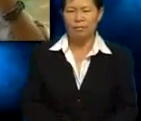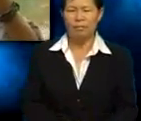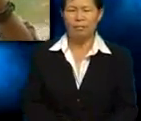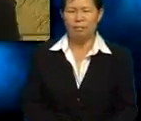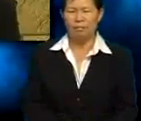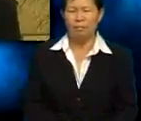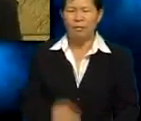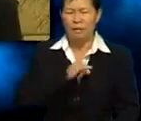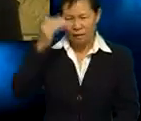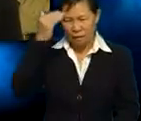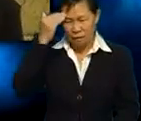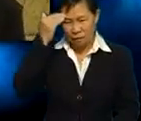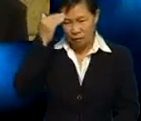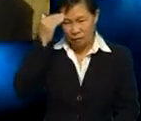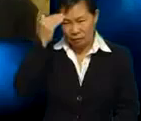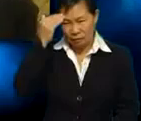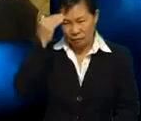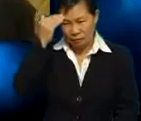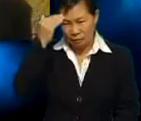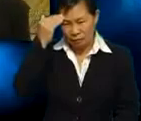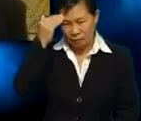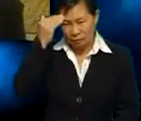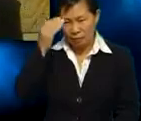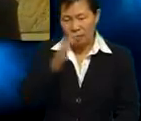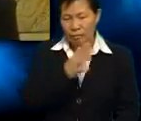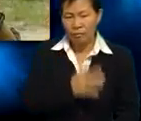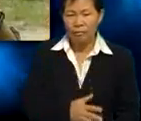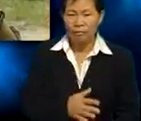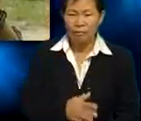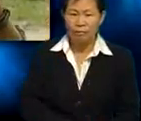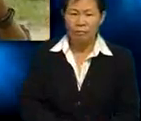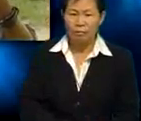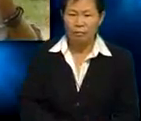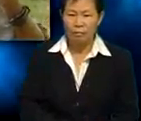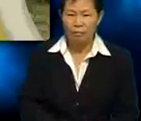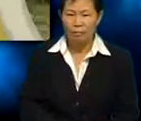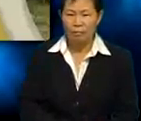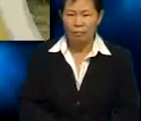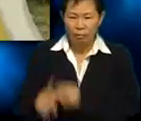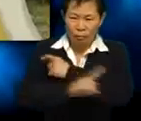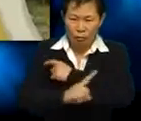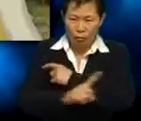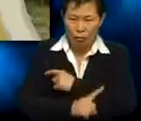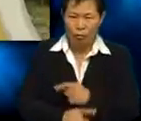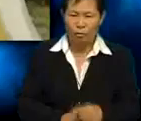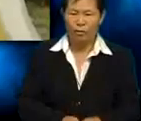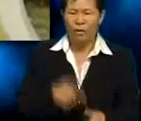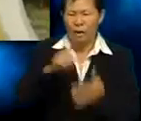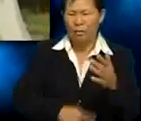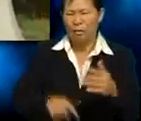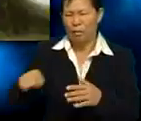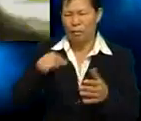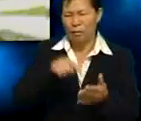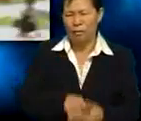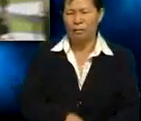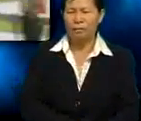Ha, saya tahu. Tak tahu awak kena marah ya. Awak kisahkan pasal bunga mawak, pasal kena pukul. Apalah awak ni,